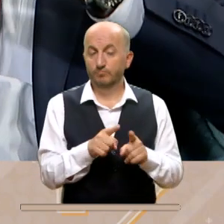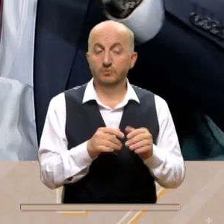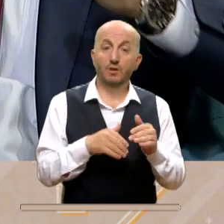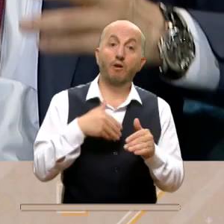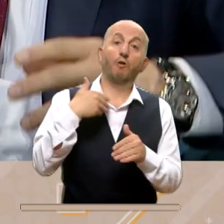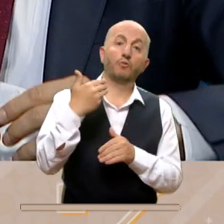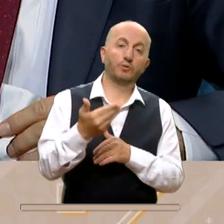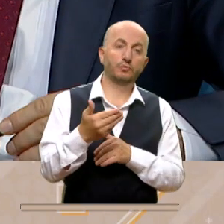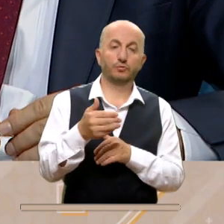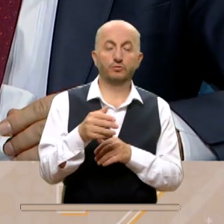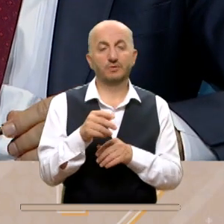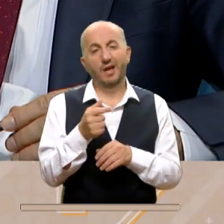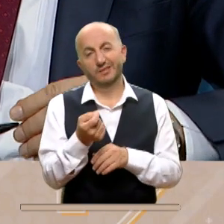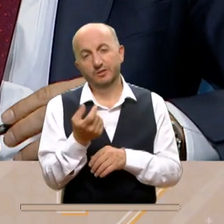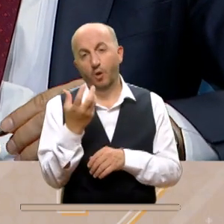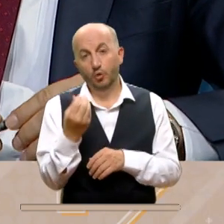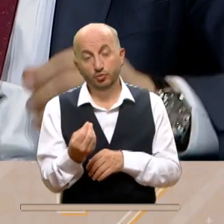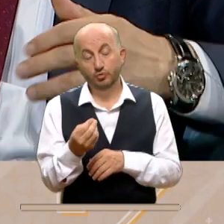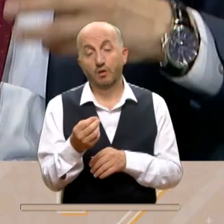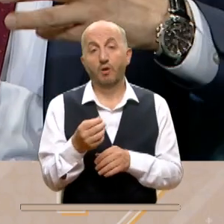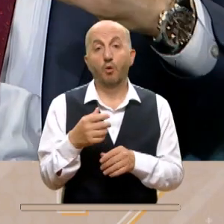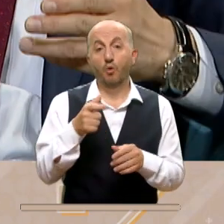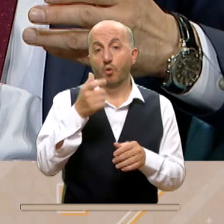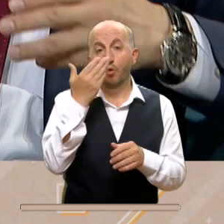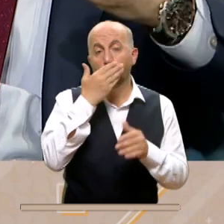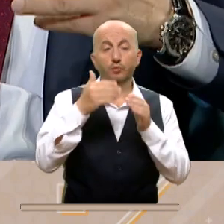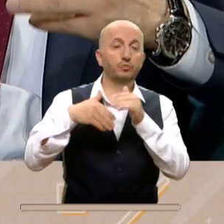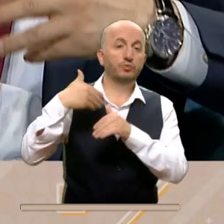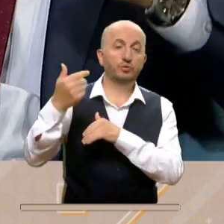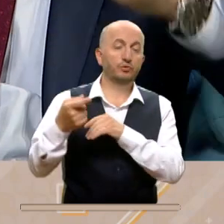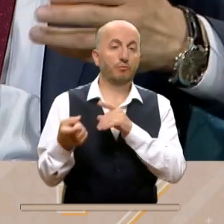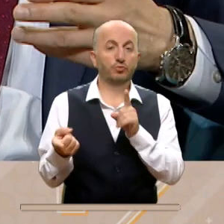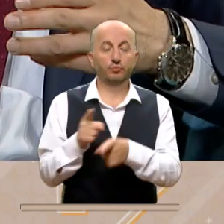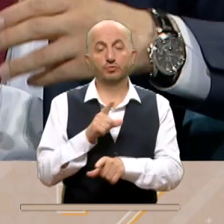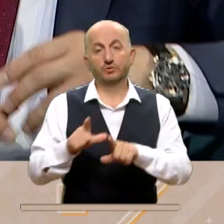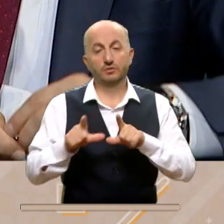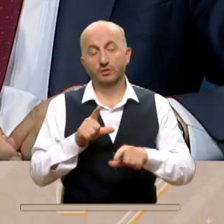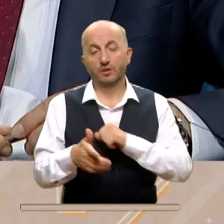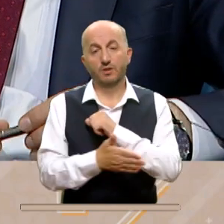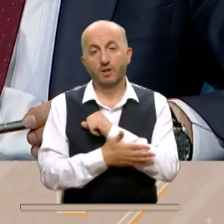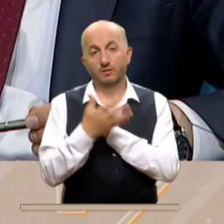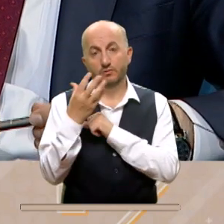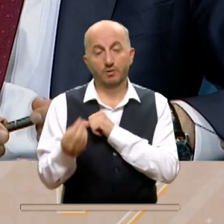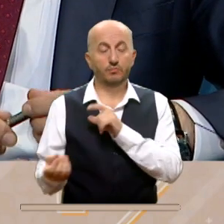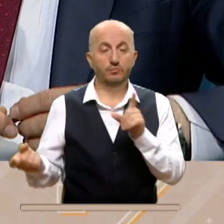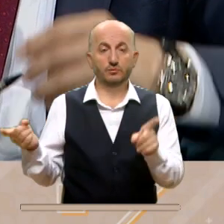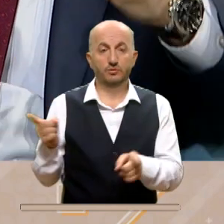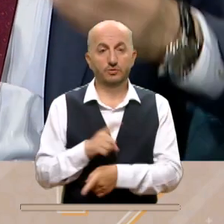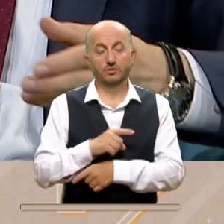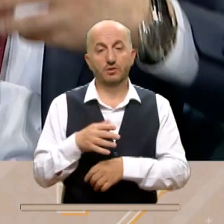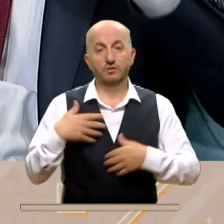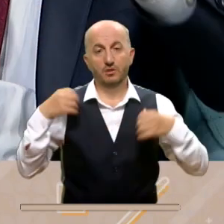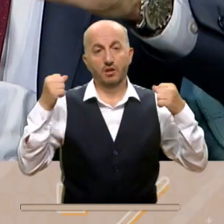konusu olacaksa, nadiren de olsa, ayrıca okul dışında da bu tür ihtiyaçlarına yardımcı olduğumuz çeşitli